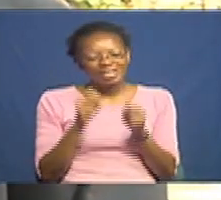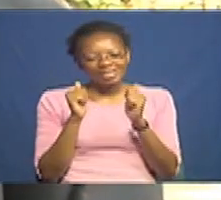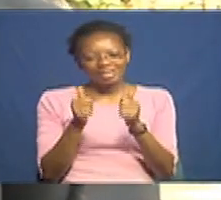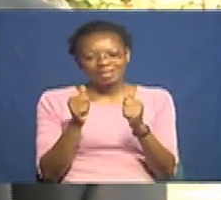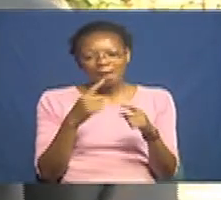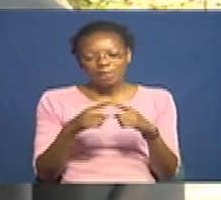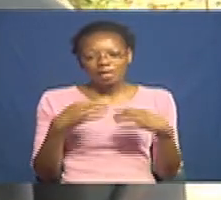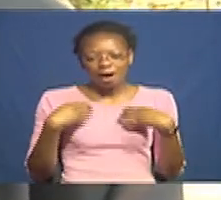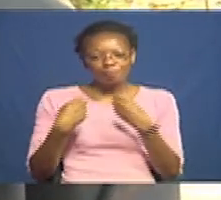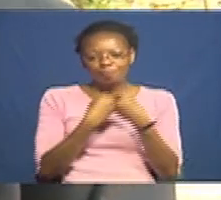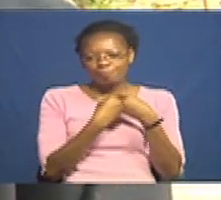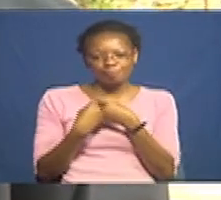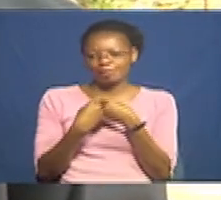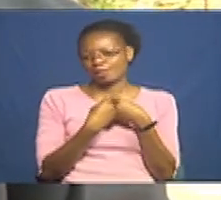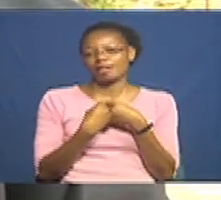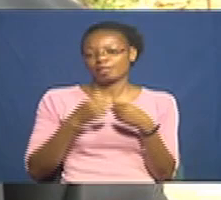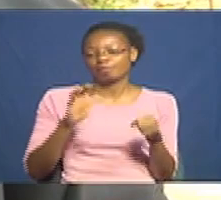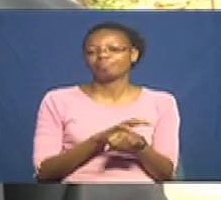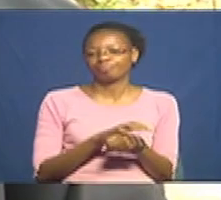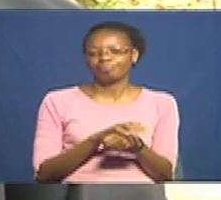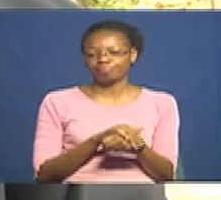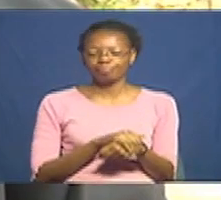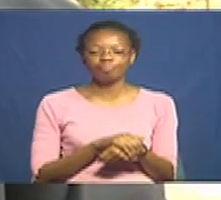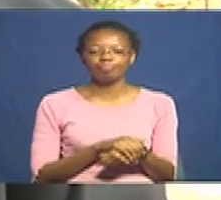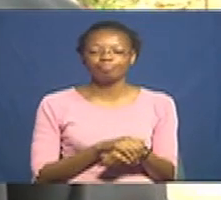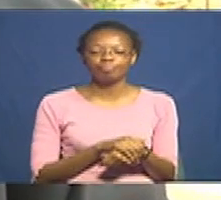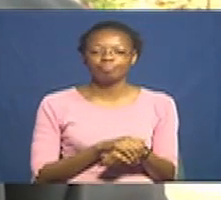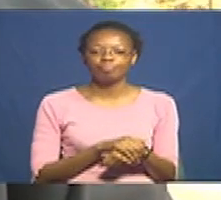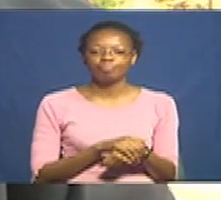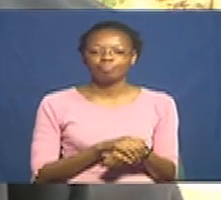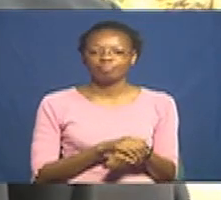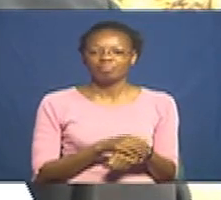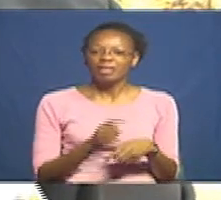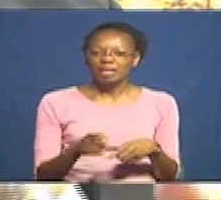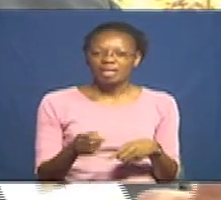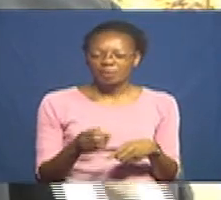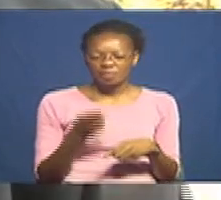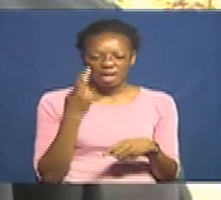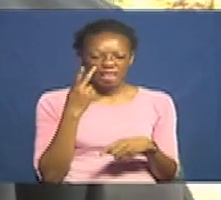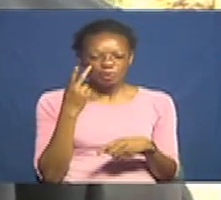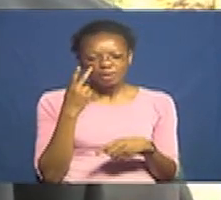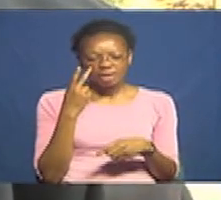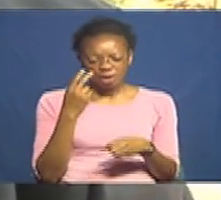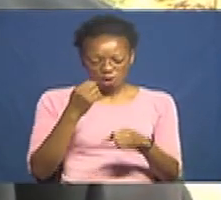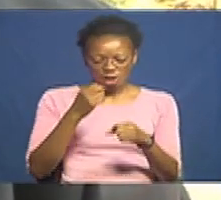are never enough. Unakuta we are talking of over